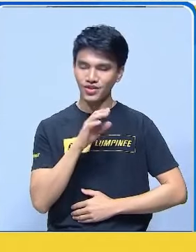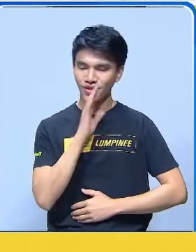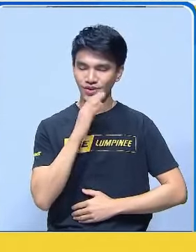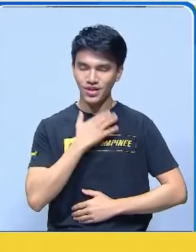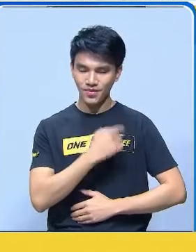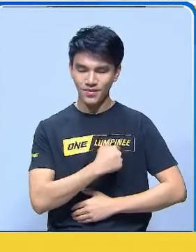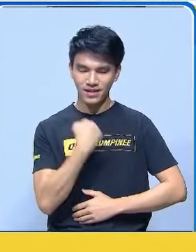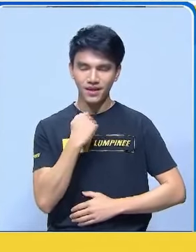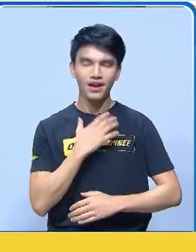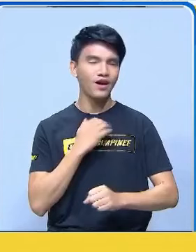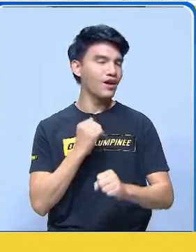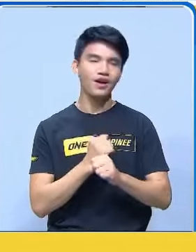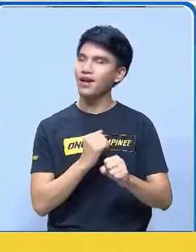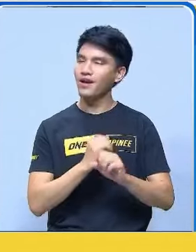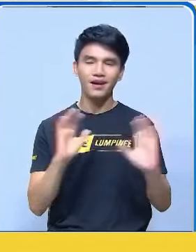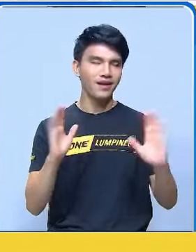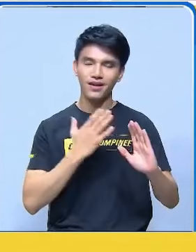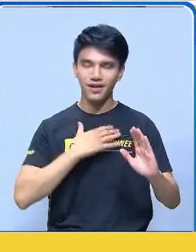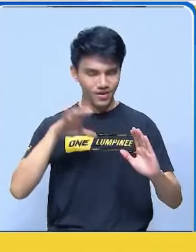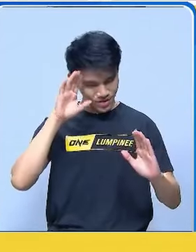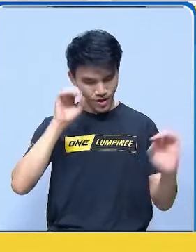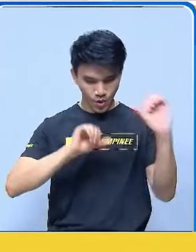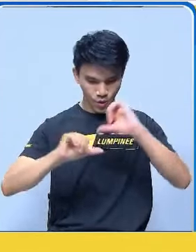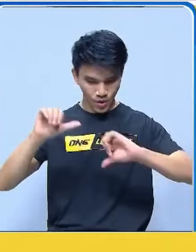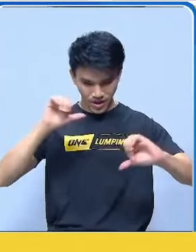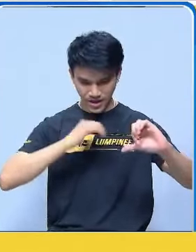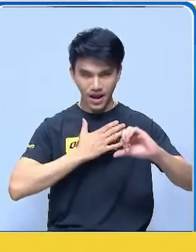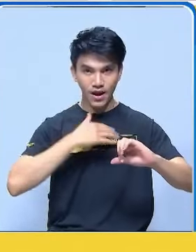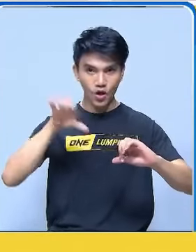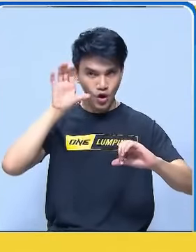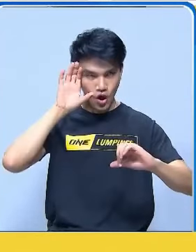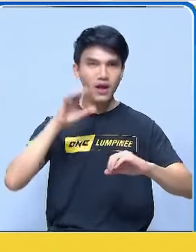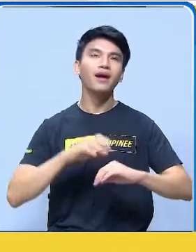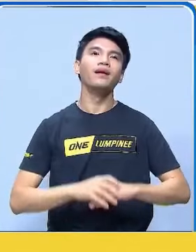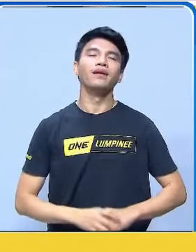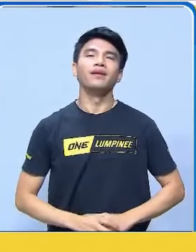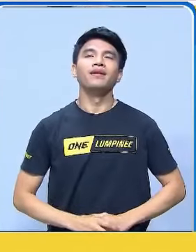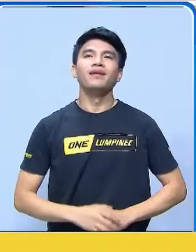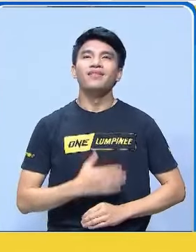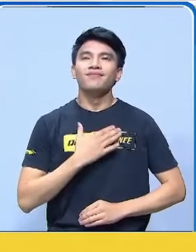ครับเราเชื่อในหลักวิทยาศาสตร์นิติวิทยาศาสตร์